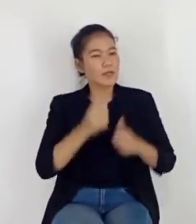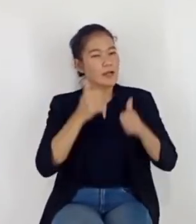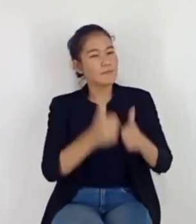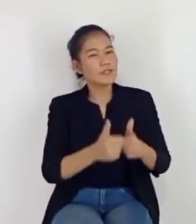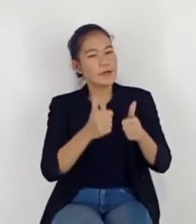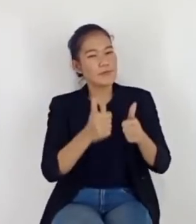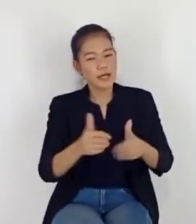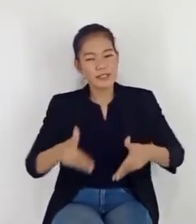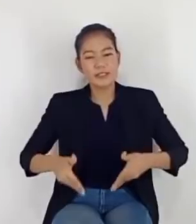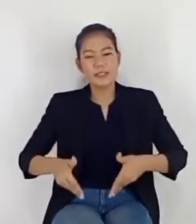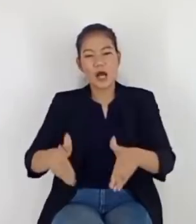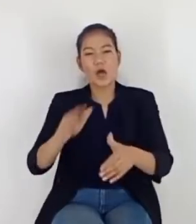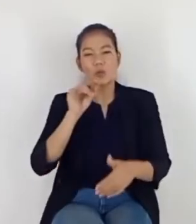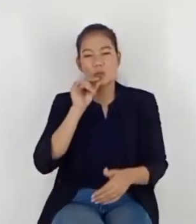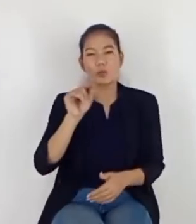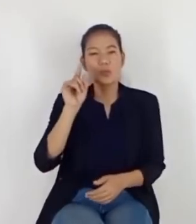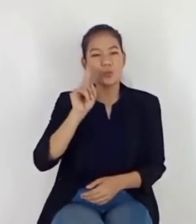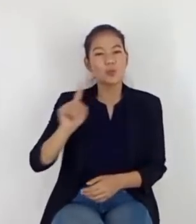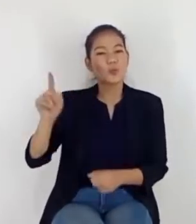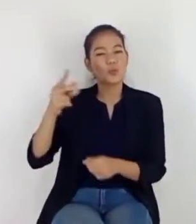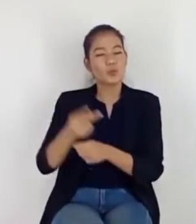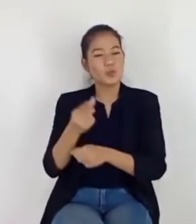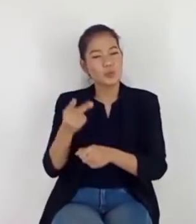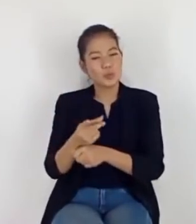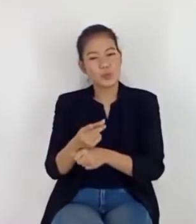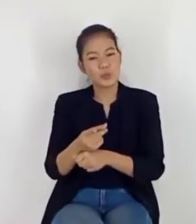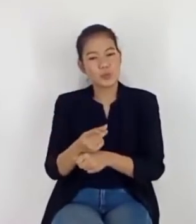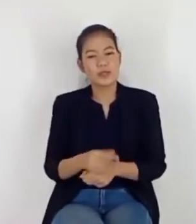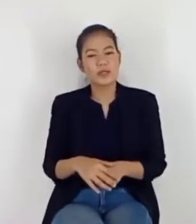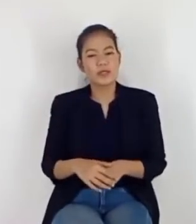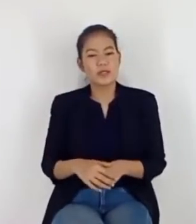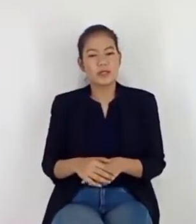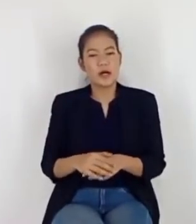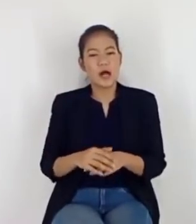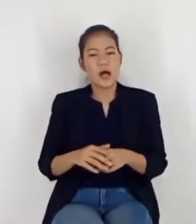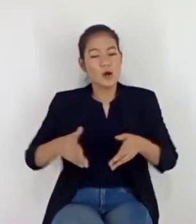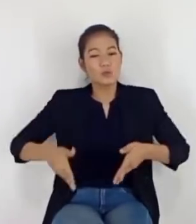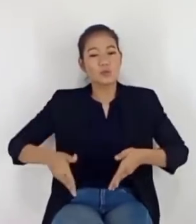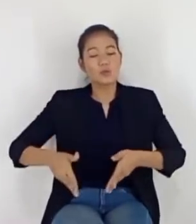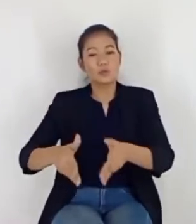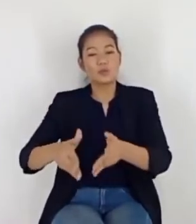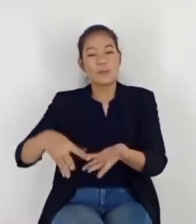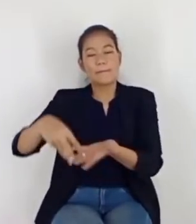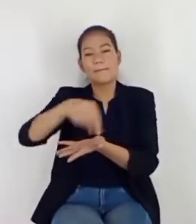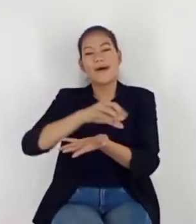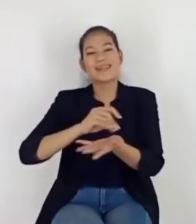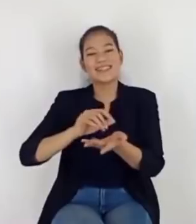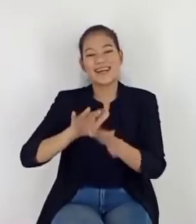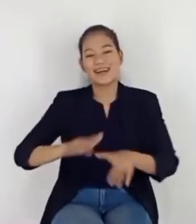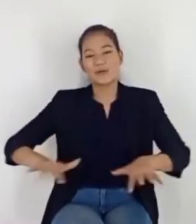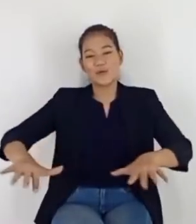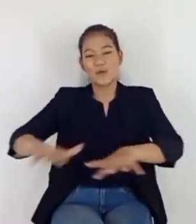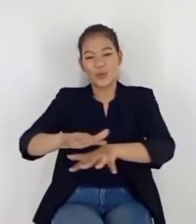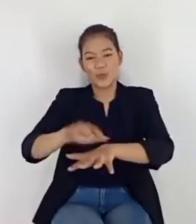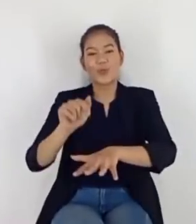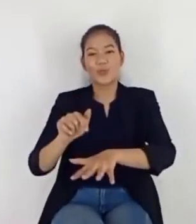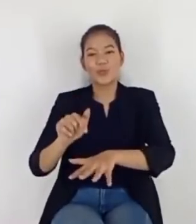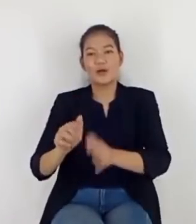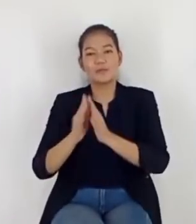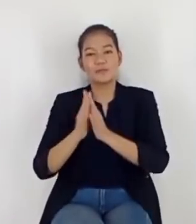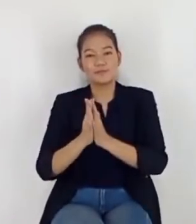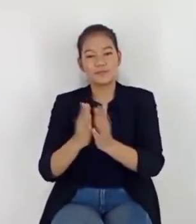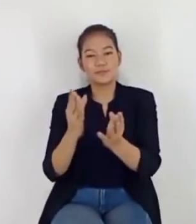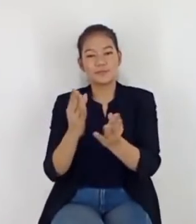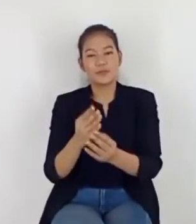persiapkanlah jalan di padang gurun, persiapkanlah di padang gurun jalan untuk Tuhan. Luruskanlah di padang